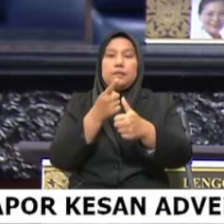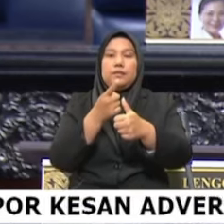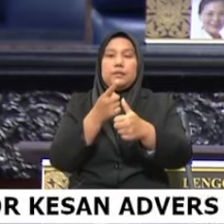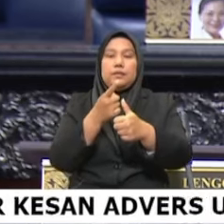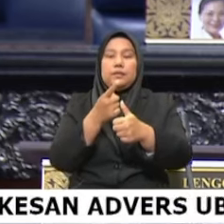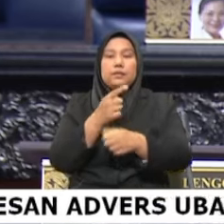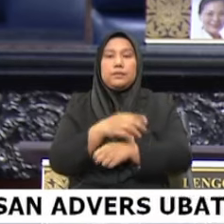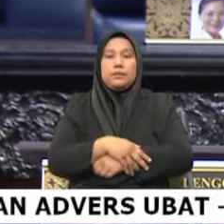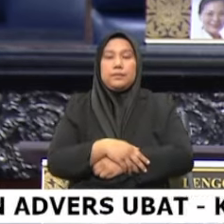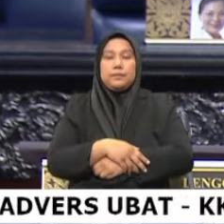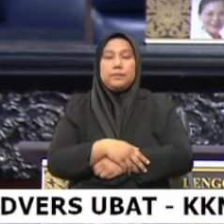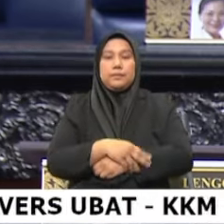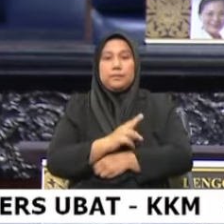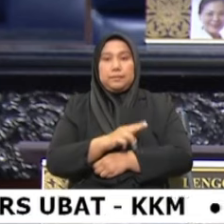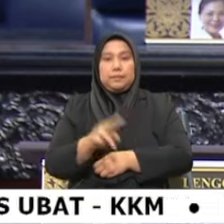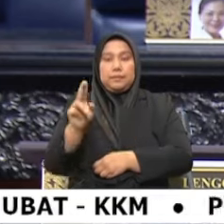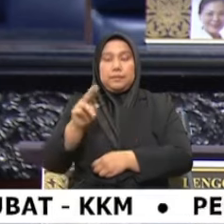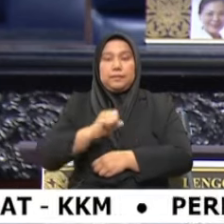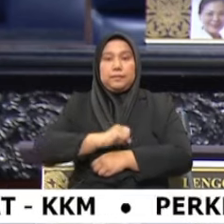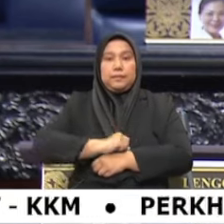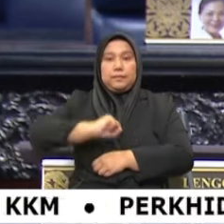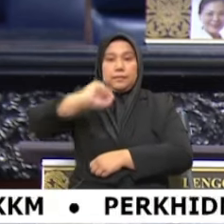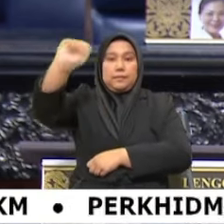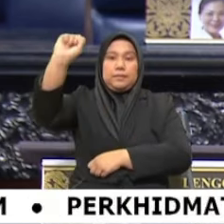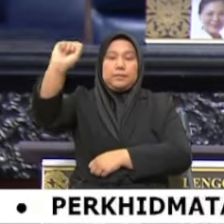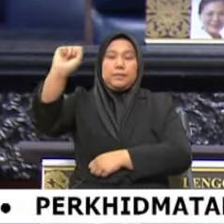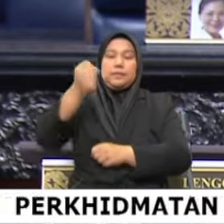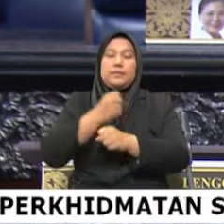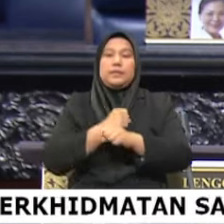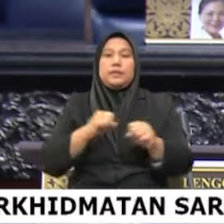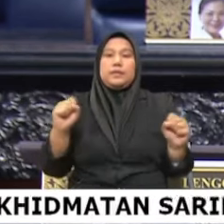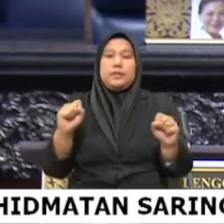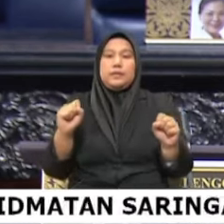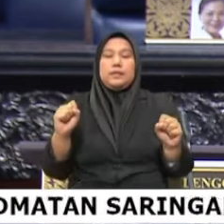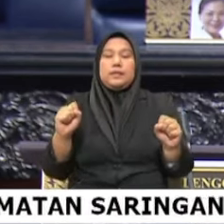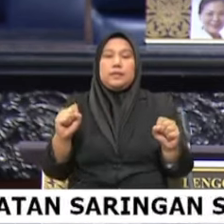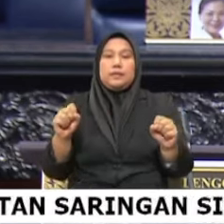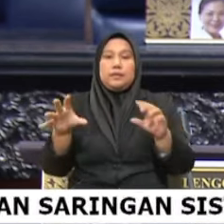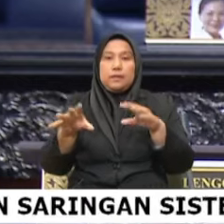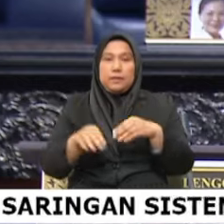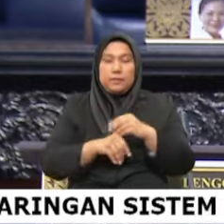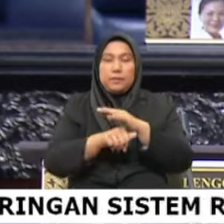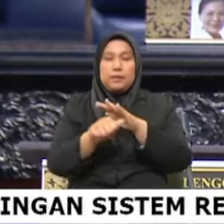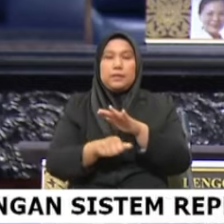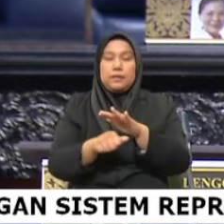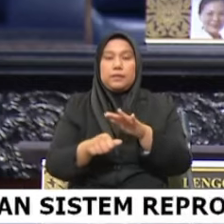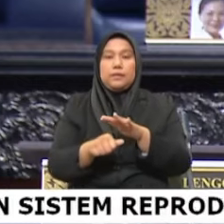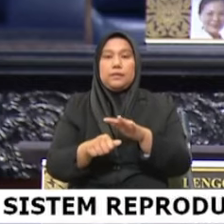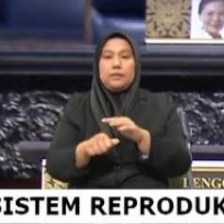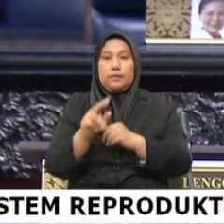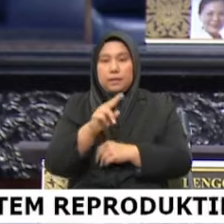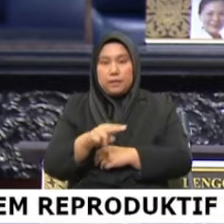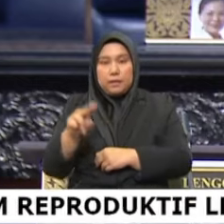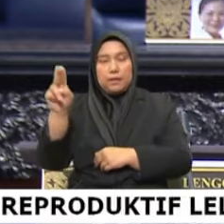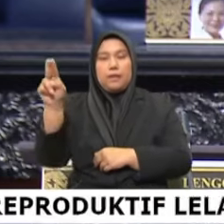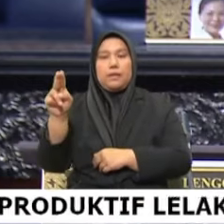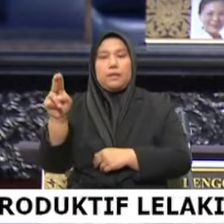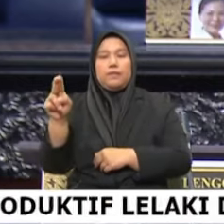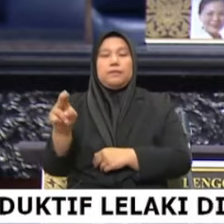di Sabah dan sedia untuk menerima industri yang berasaskan halal seperti makanan, farmasi dan